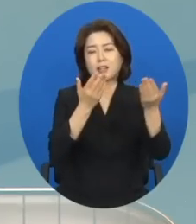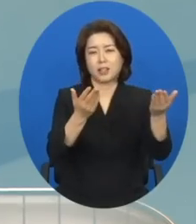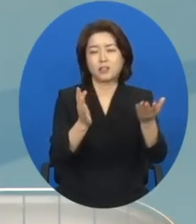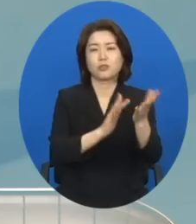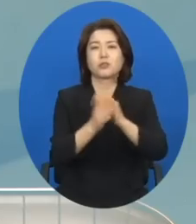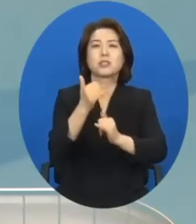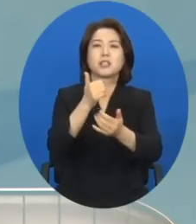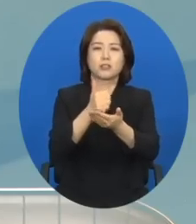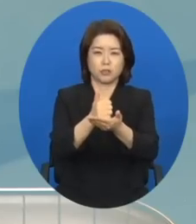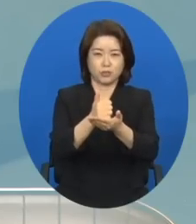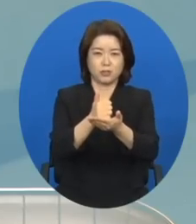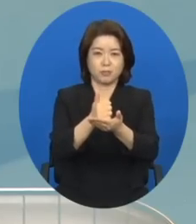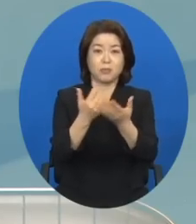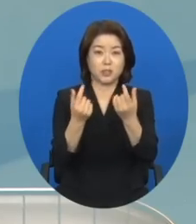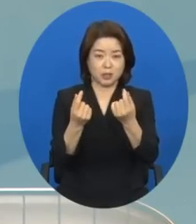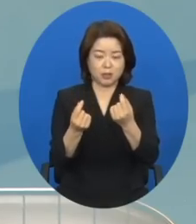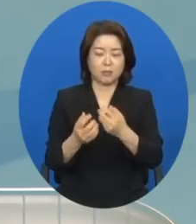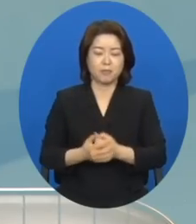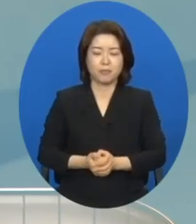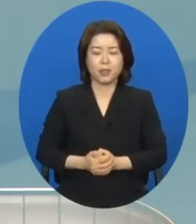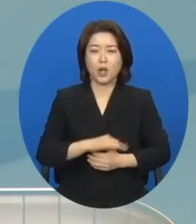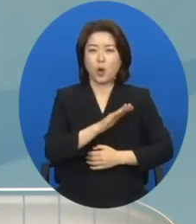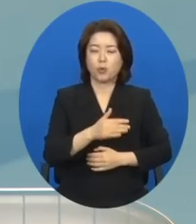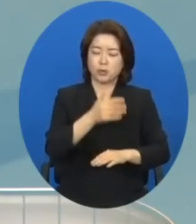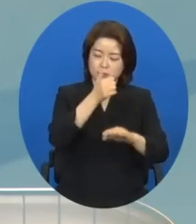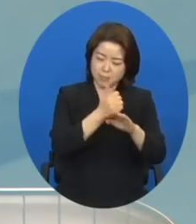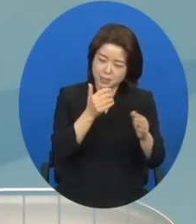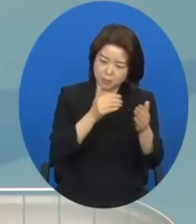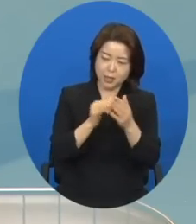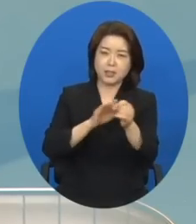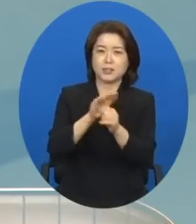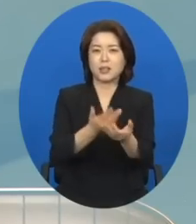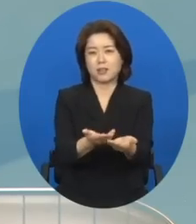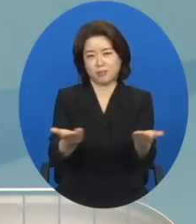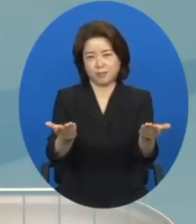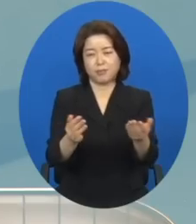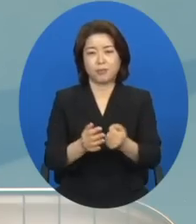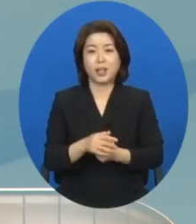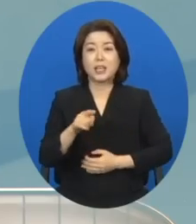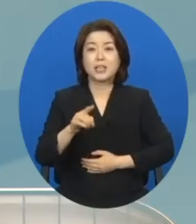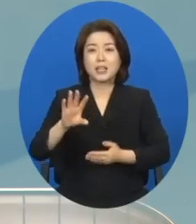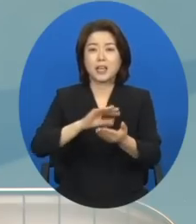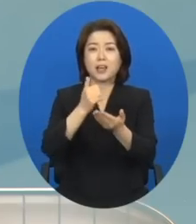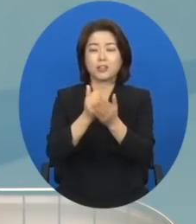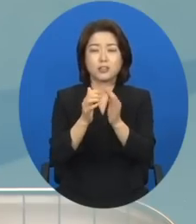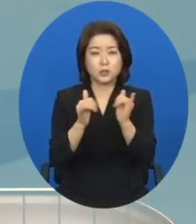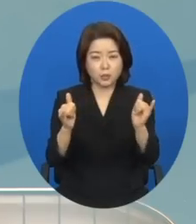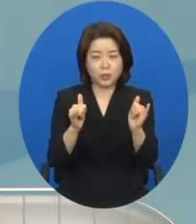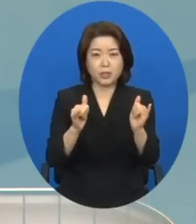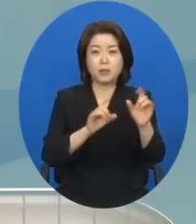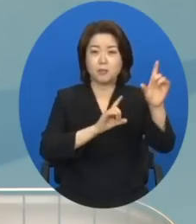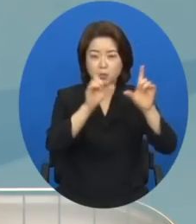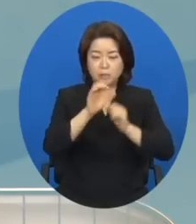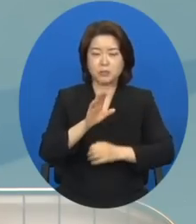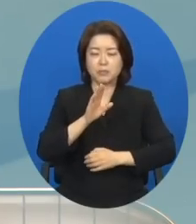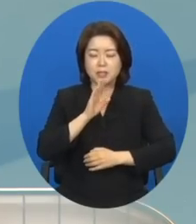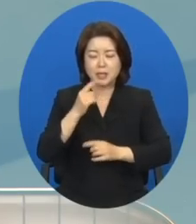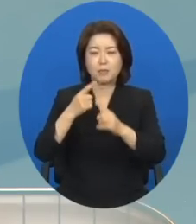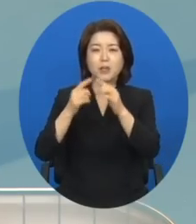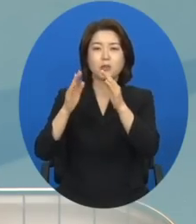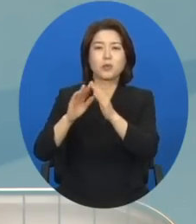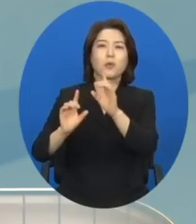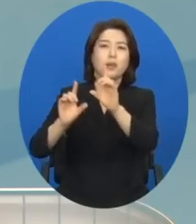예수님처럼 우리도 끝까지 사랑해야 된다는 것, 그것이 그리스도인의 모습이요, 그것이 참된 교회의